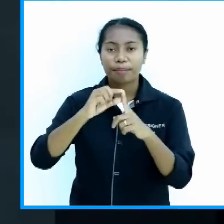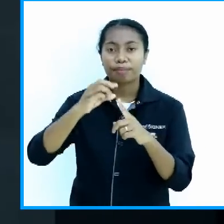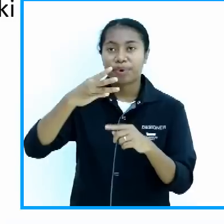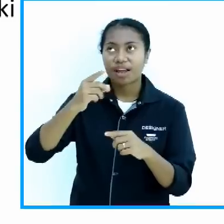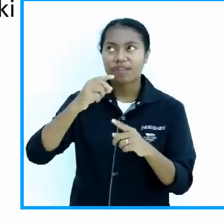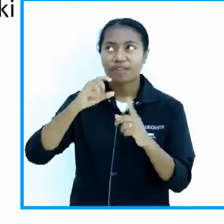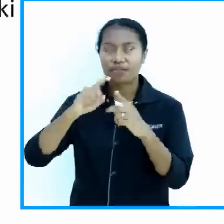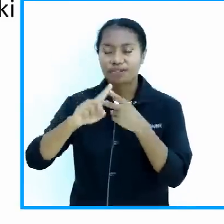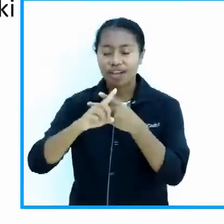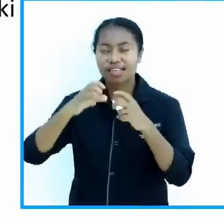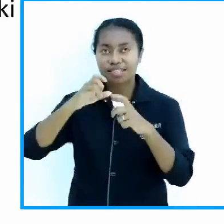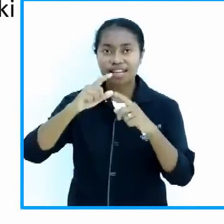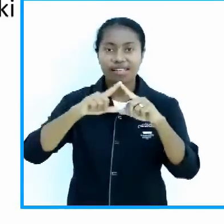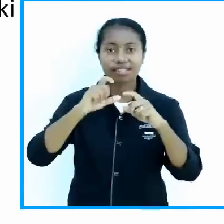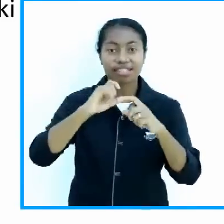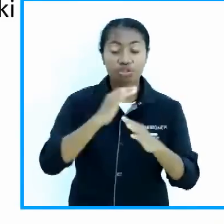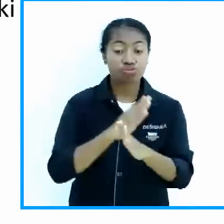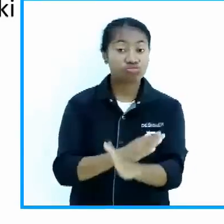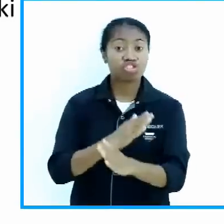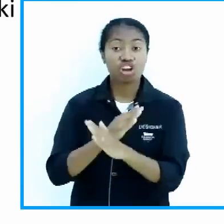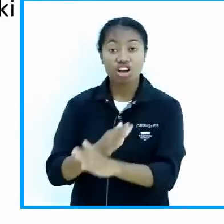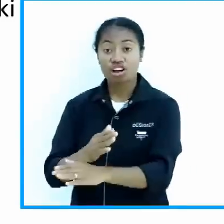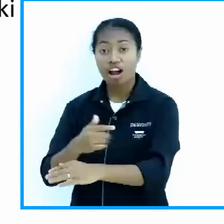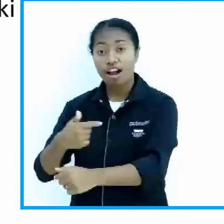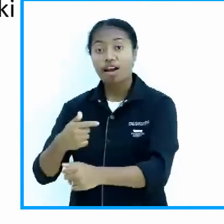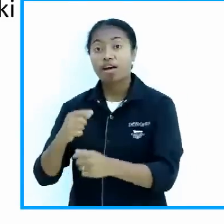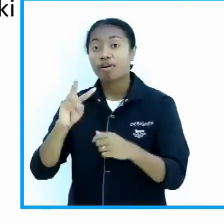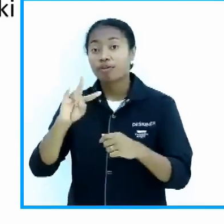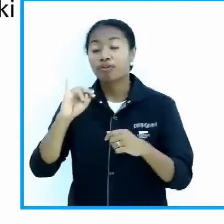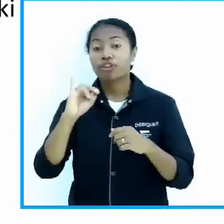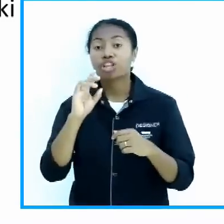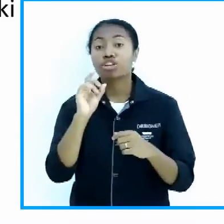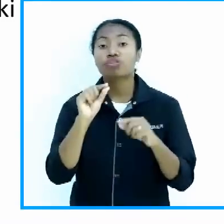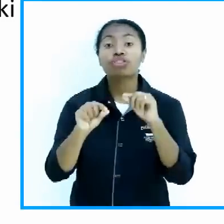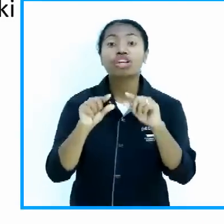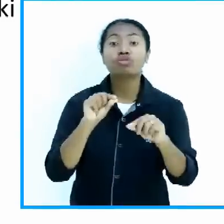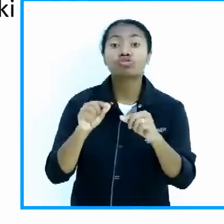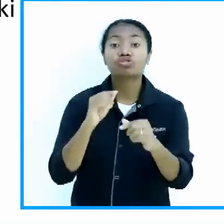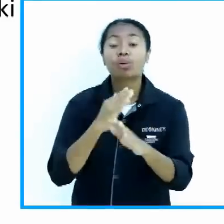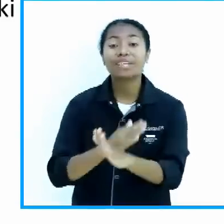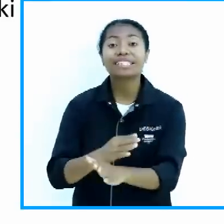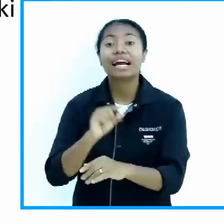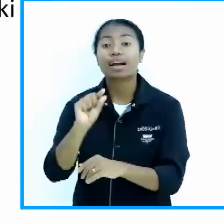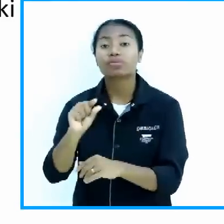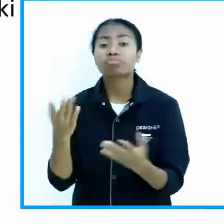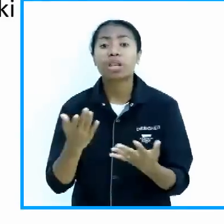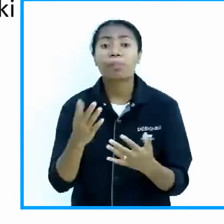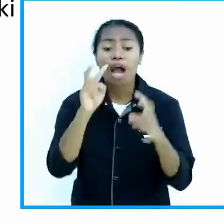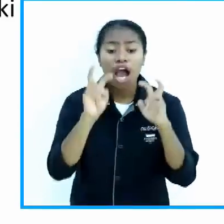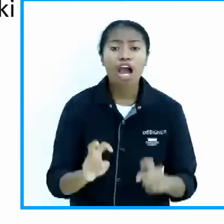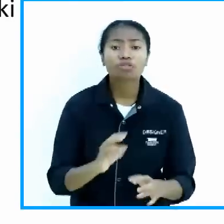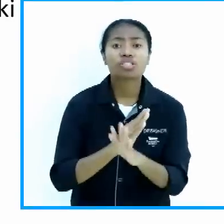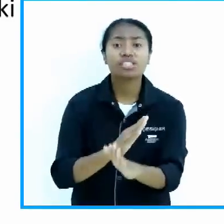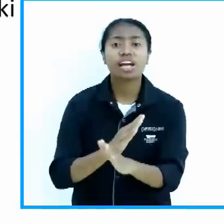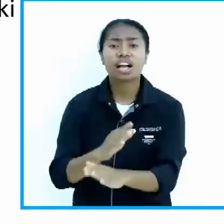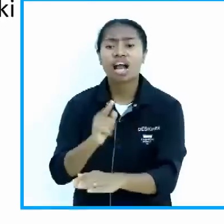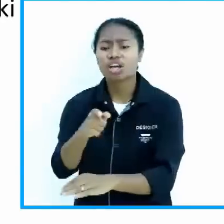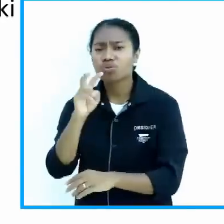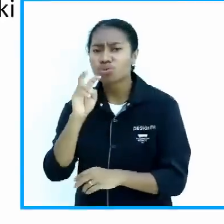menjaga virus. Kenapa harus dijaga? Karena virus yang dibuat di lab yang sudah dilemahkan itu kan steril